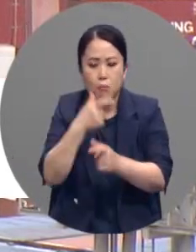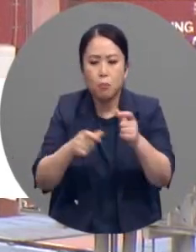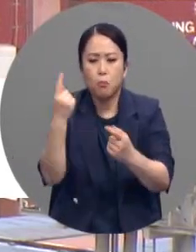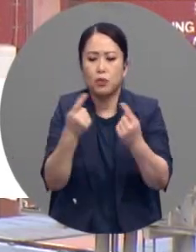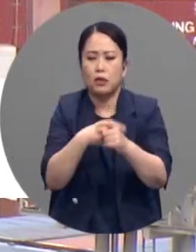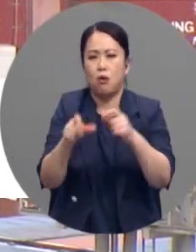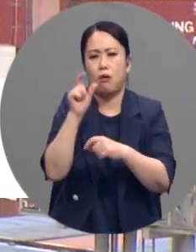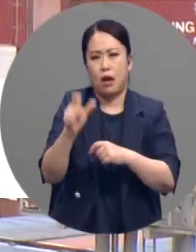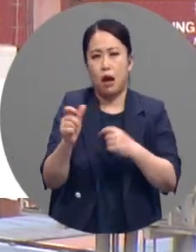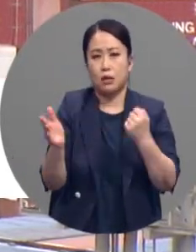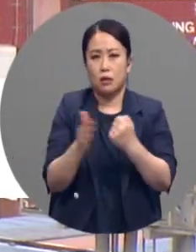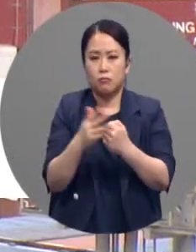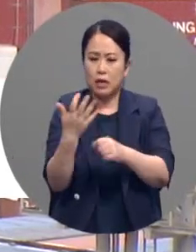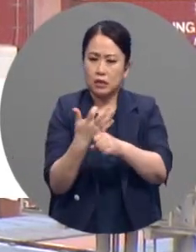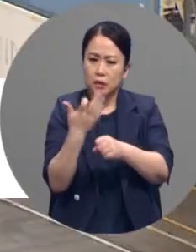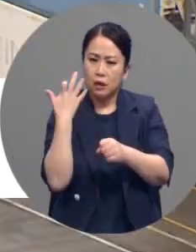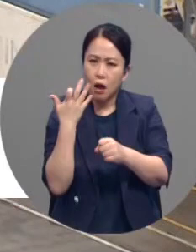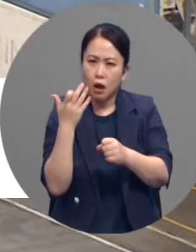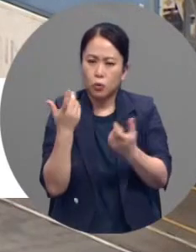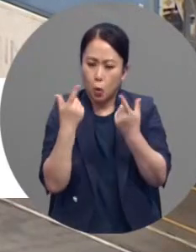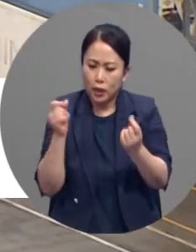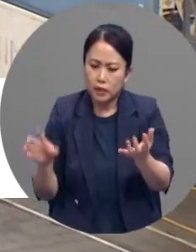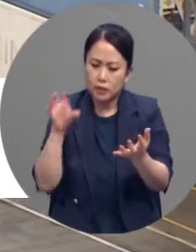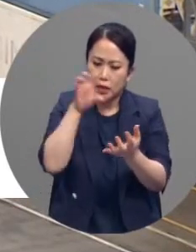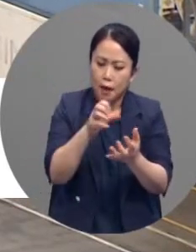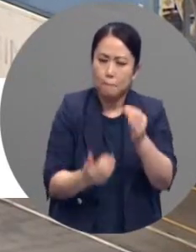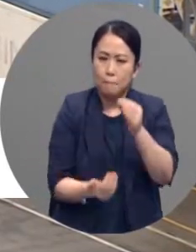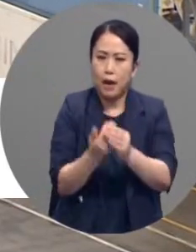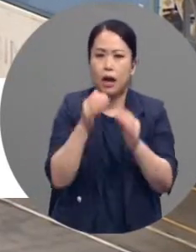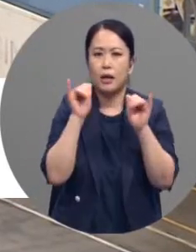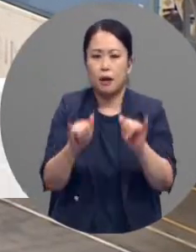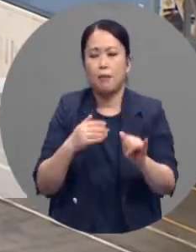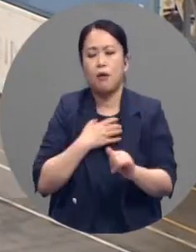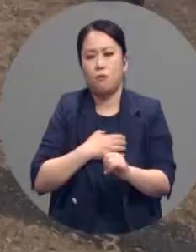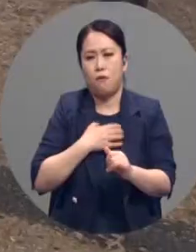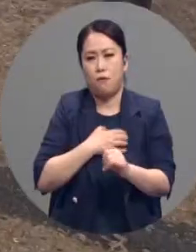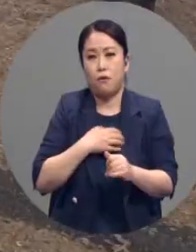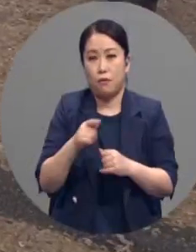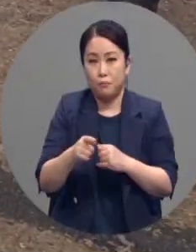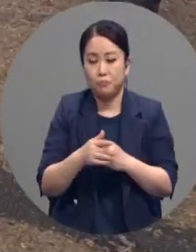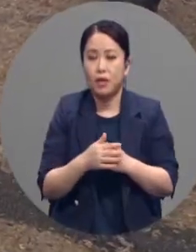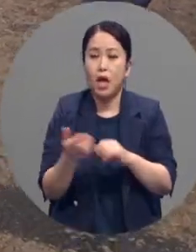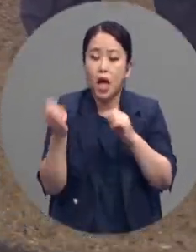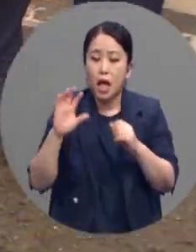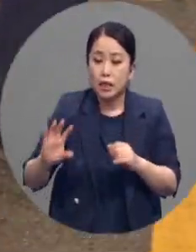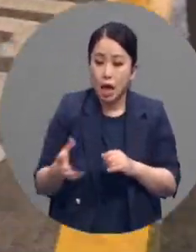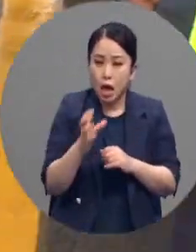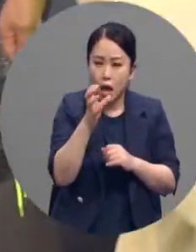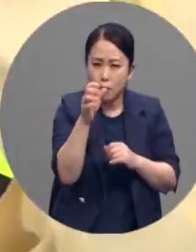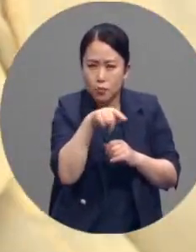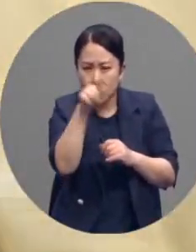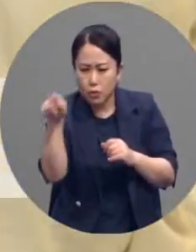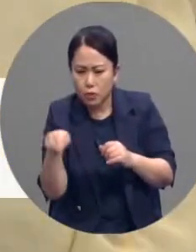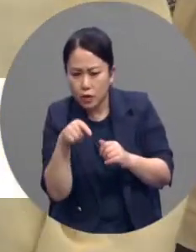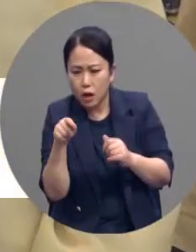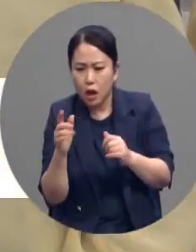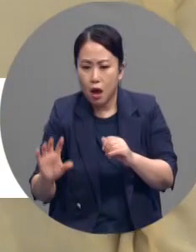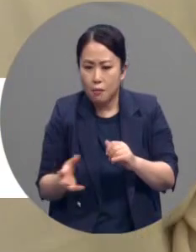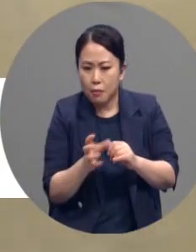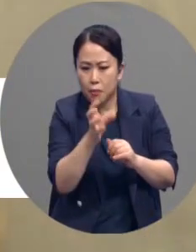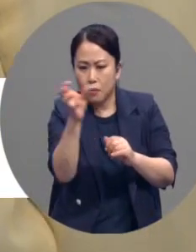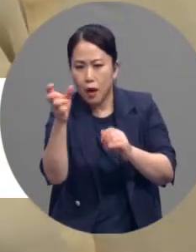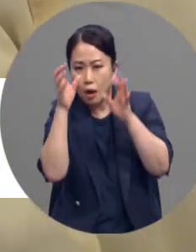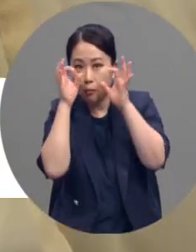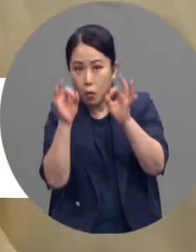알려지면서 19년 전 악몽이 재현될까 부산항은 초비상입니다. 태풍의 경로가 심상치 않자